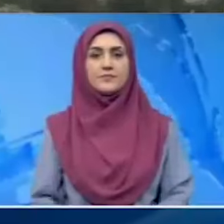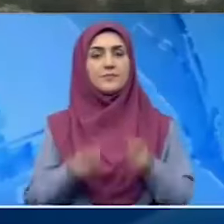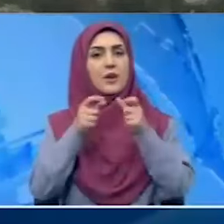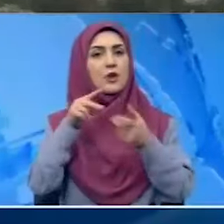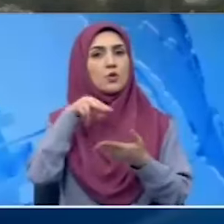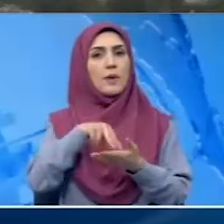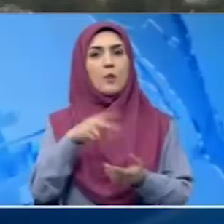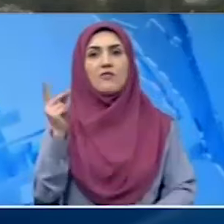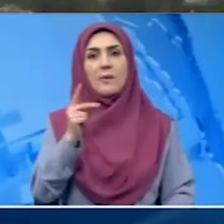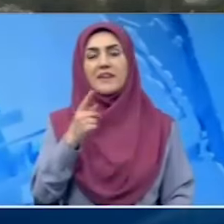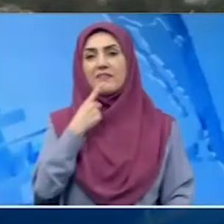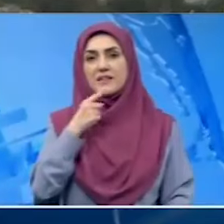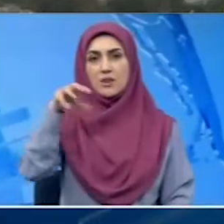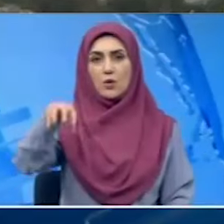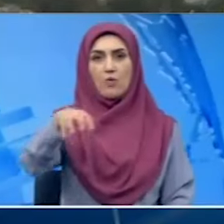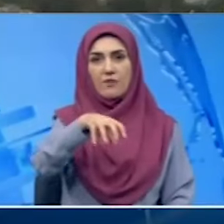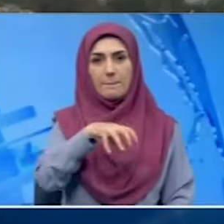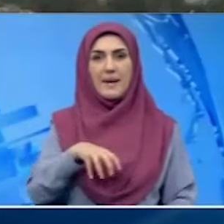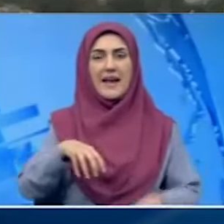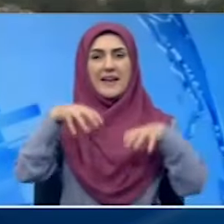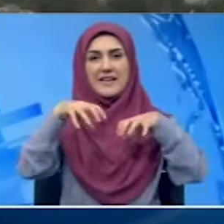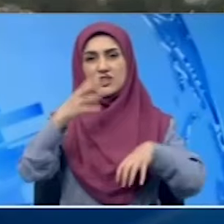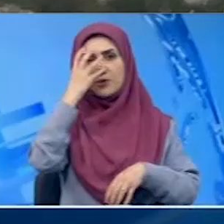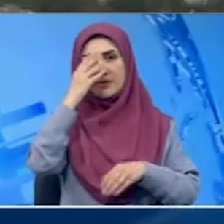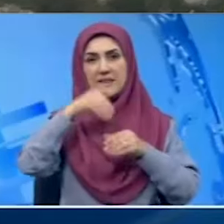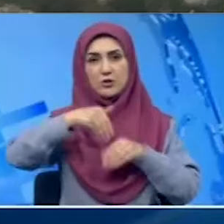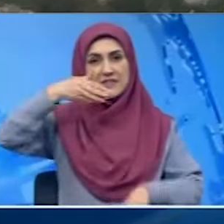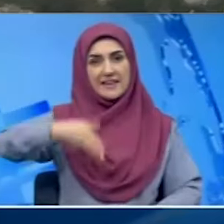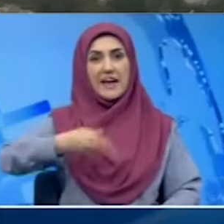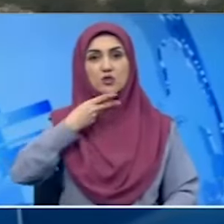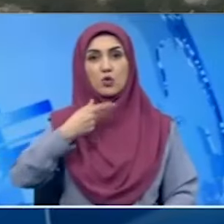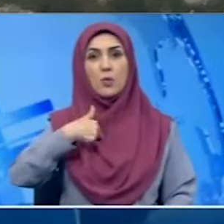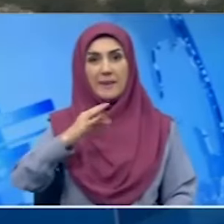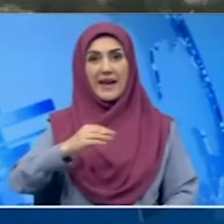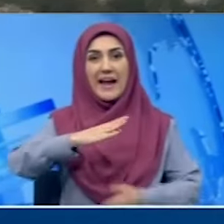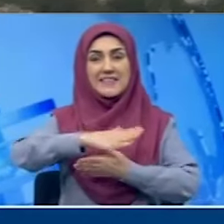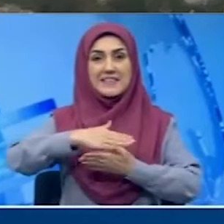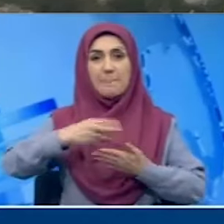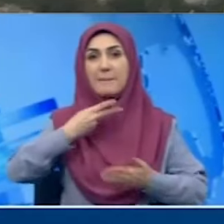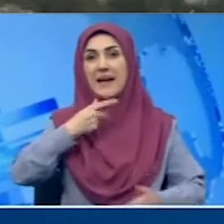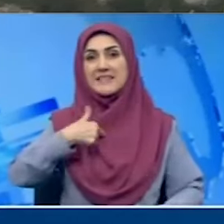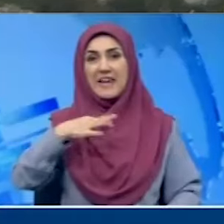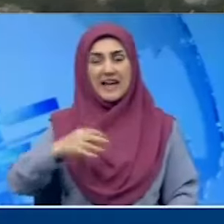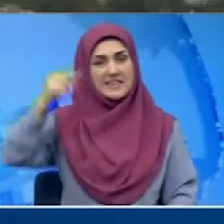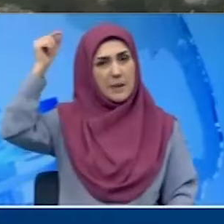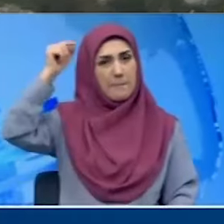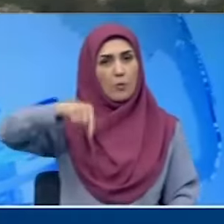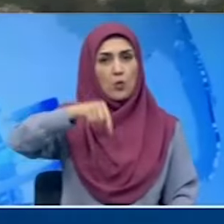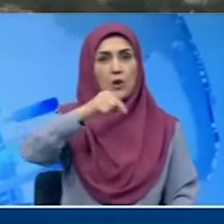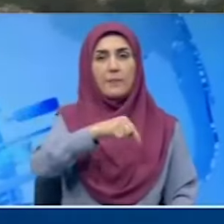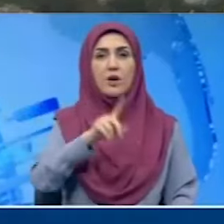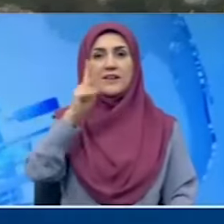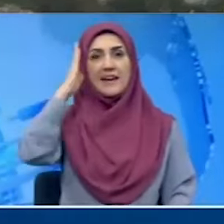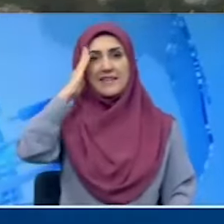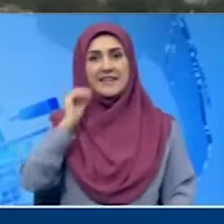مقاومت فلسطین همچنین مواضع اشغالگران را در جنوب نوار غزه در رفح گلوله باران کرد. یک نظامی